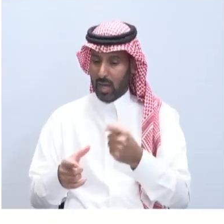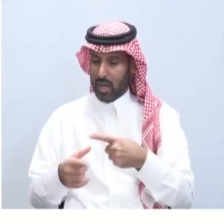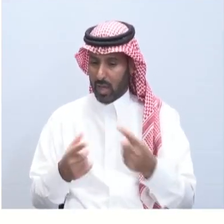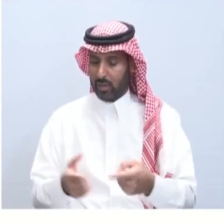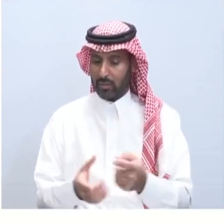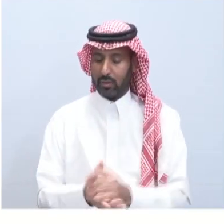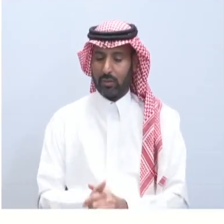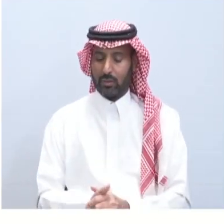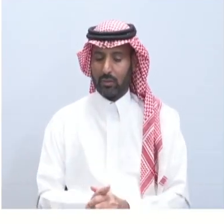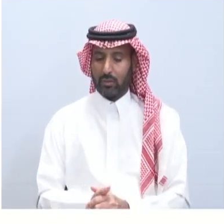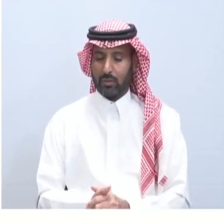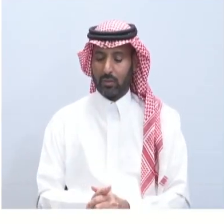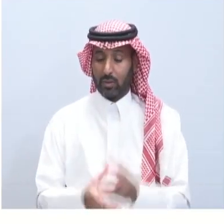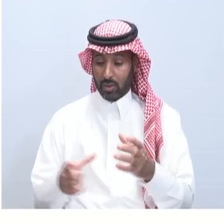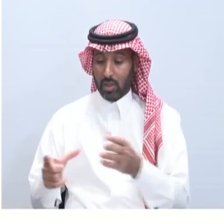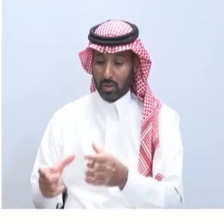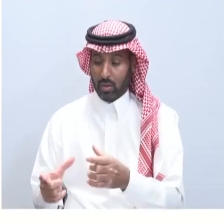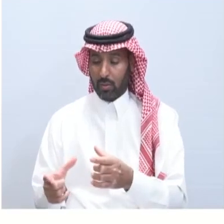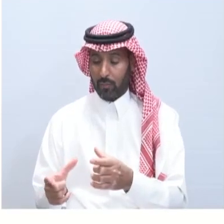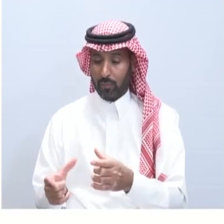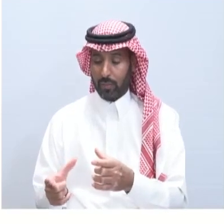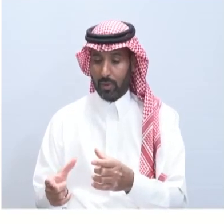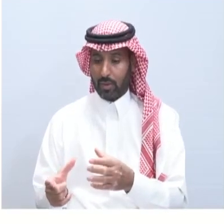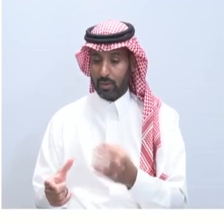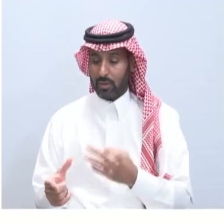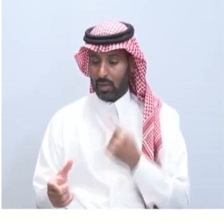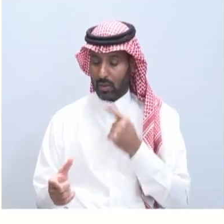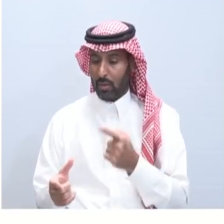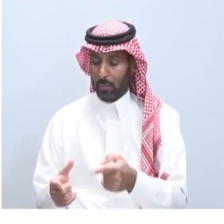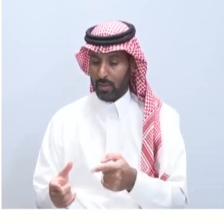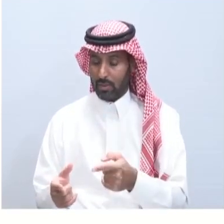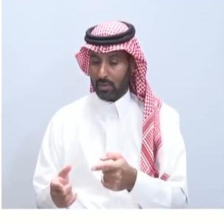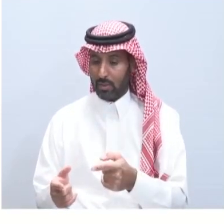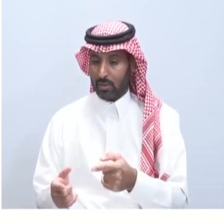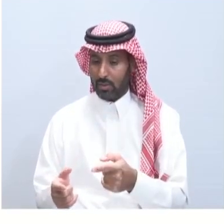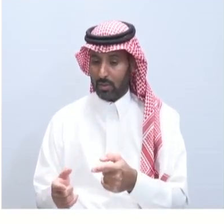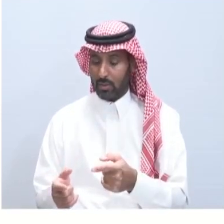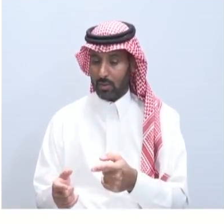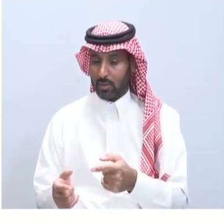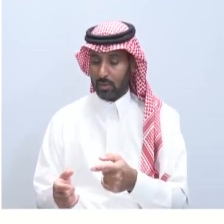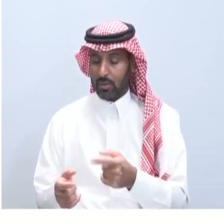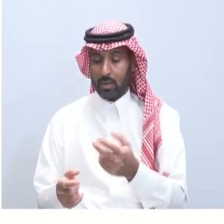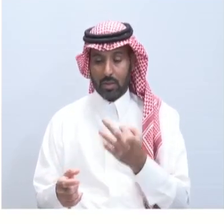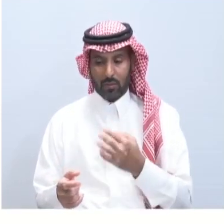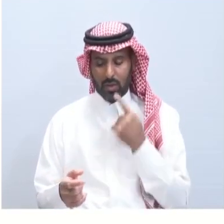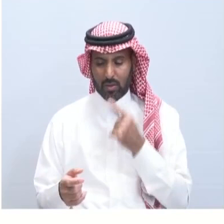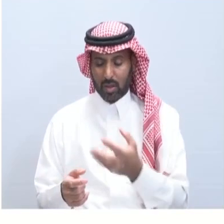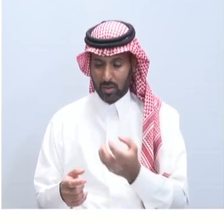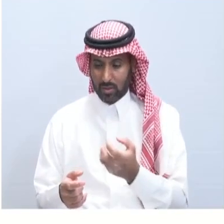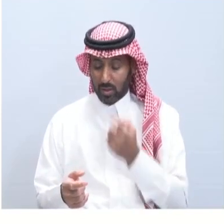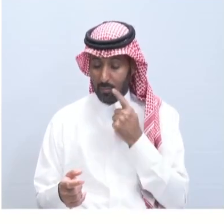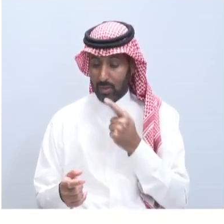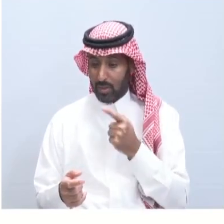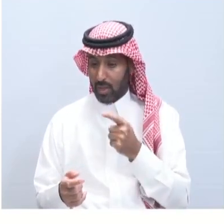التقليديه فكلاهما تستخدم مصدرا لانتاج الحراره التي تحول